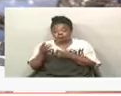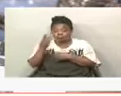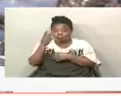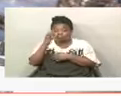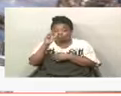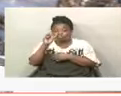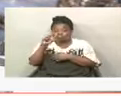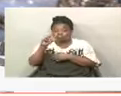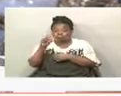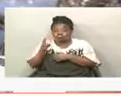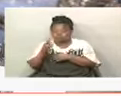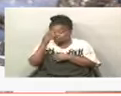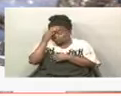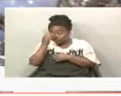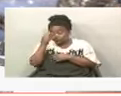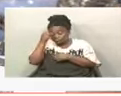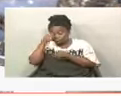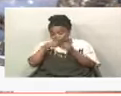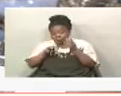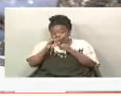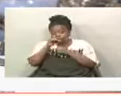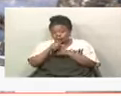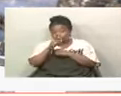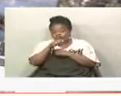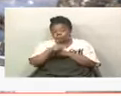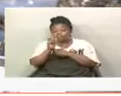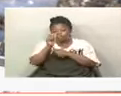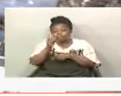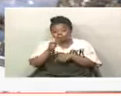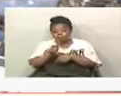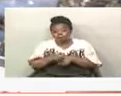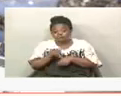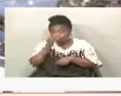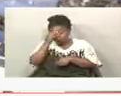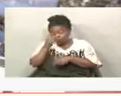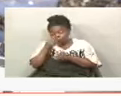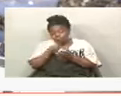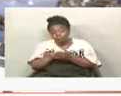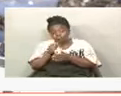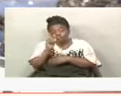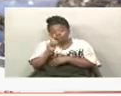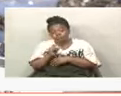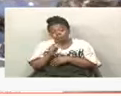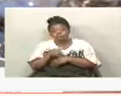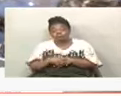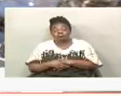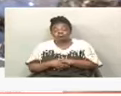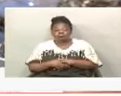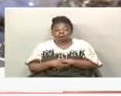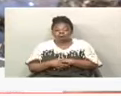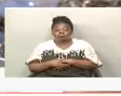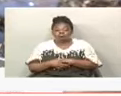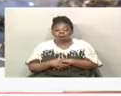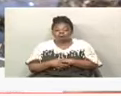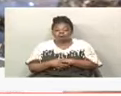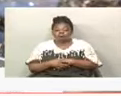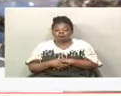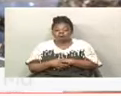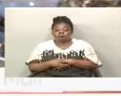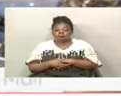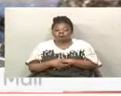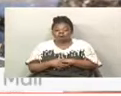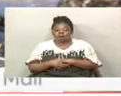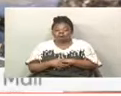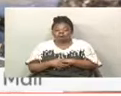4 lwaki okaaba emirimu gwo omulimi lwaki okaaba akasente akatono okukudondola ebutono